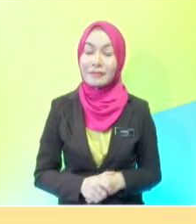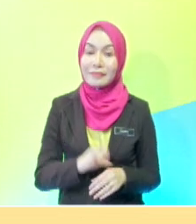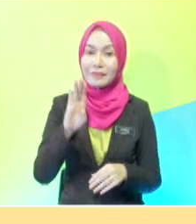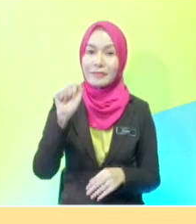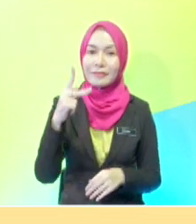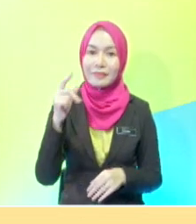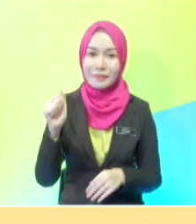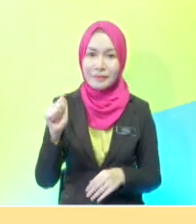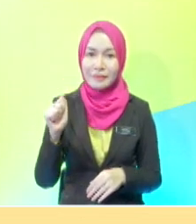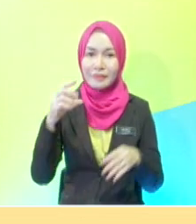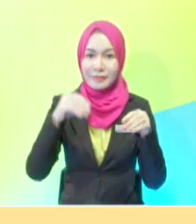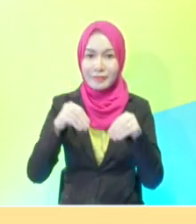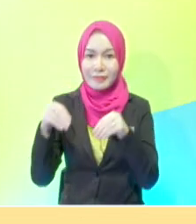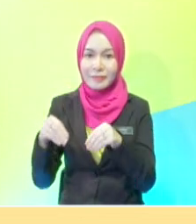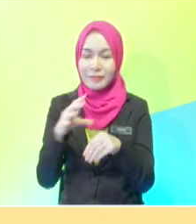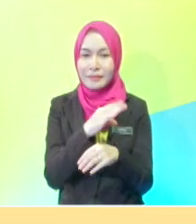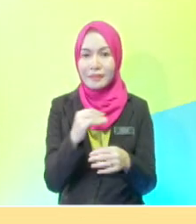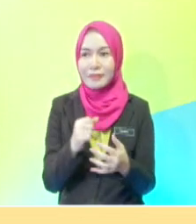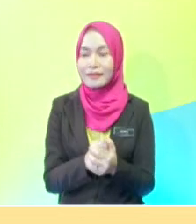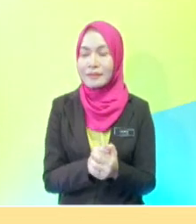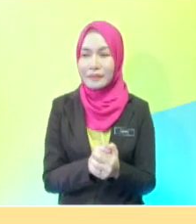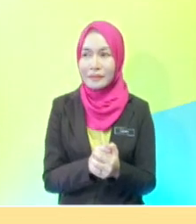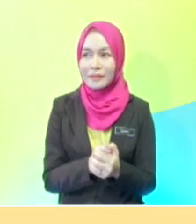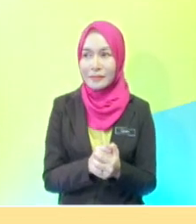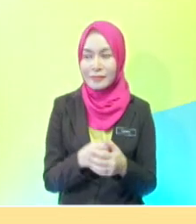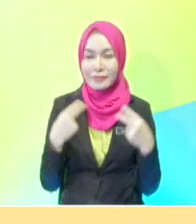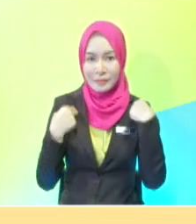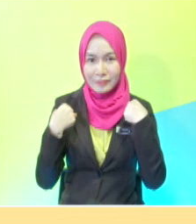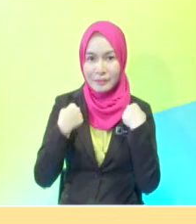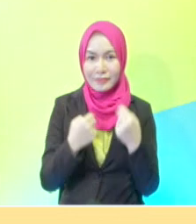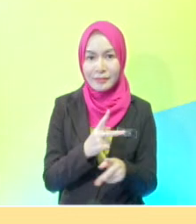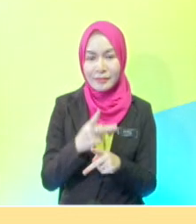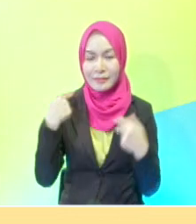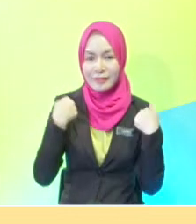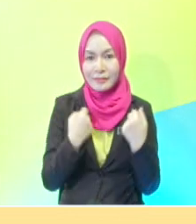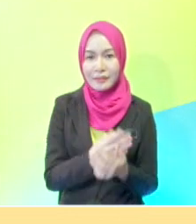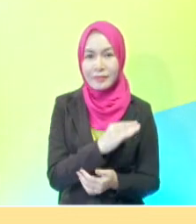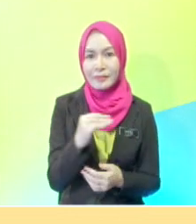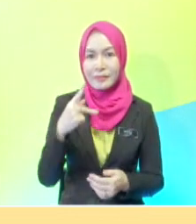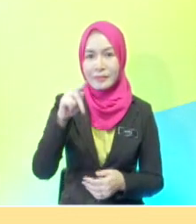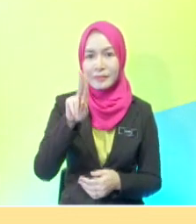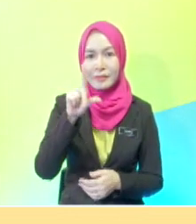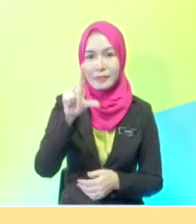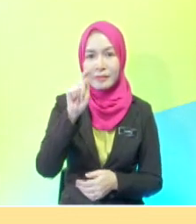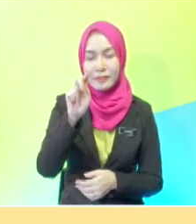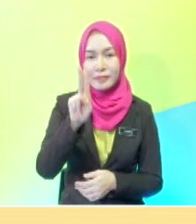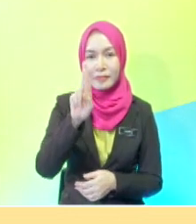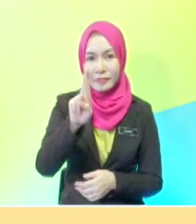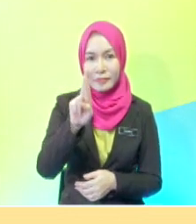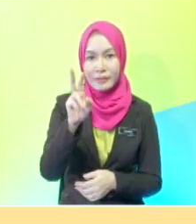nama yang terbaik dapat dihasilkan Oke melalui kaidah kultur dan juga teknik pengklonan boleh mempercepatkan